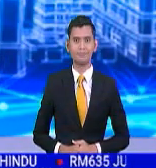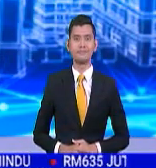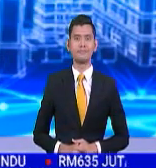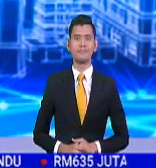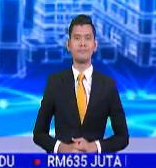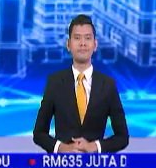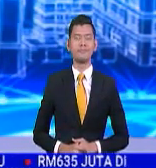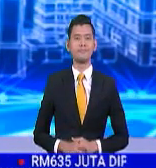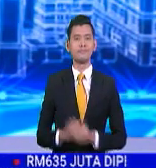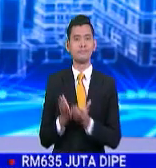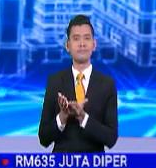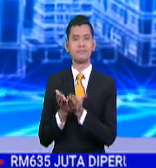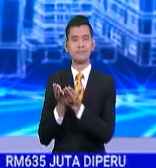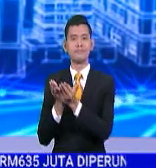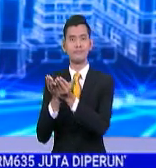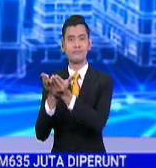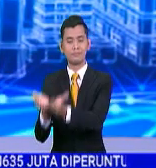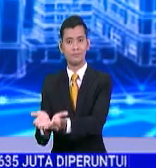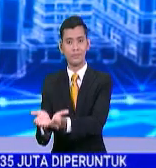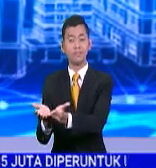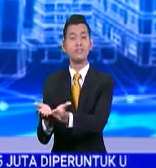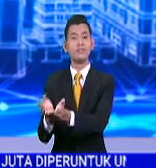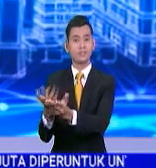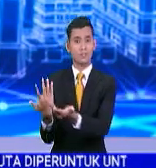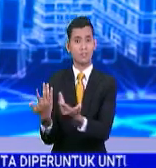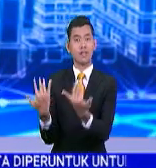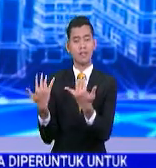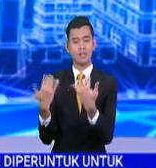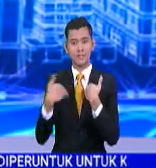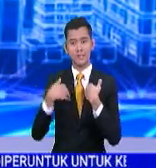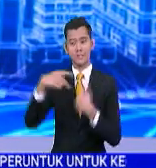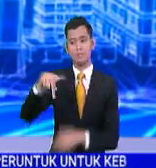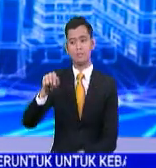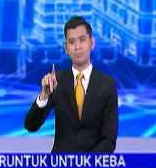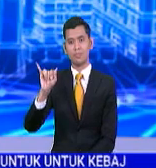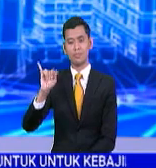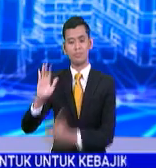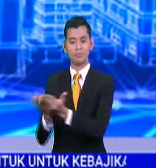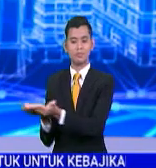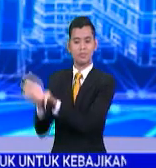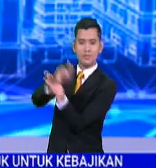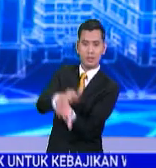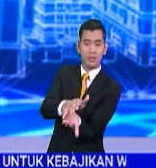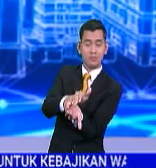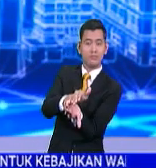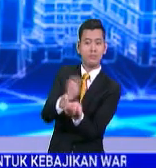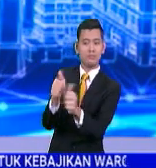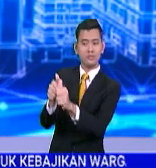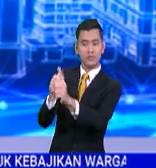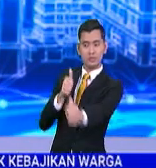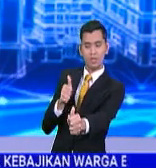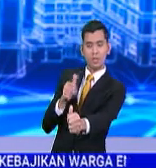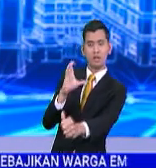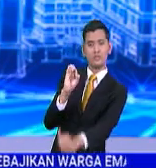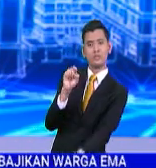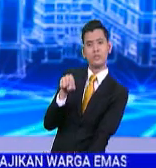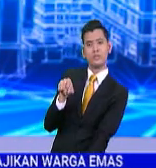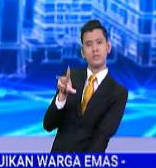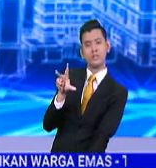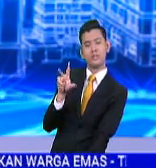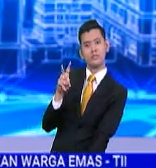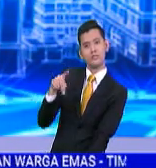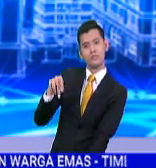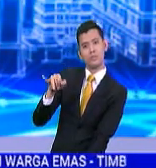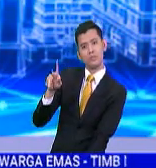susulan bot membawa pendatang asing tanpa izin parti, karam di kedudukan 0.3 barat daya Pontian Besar